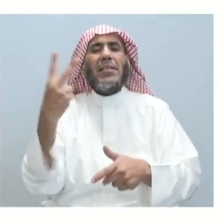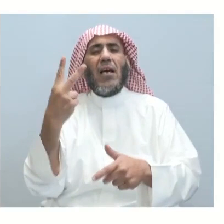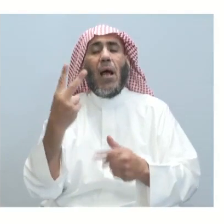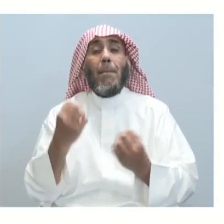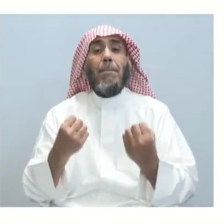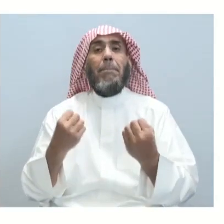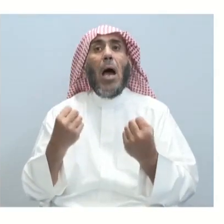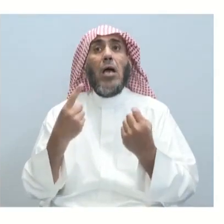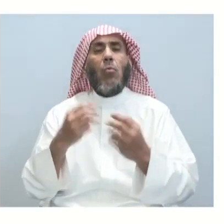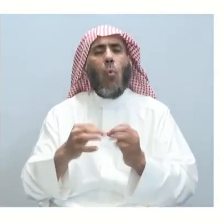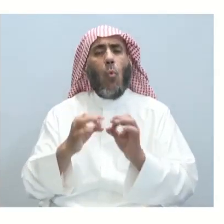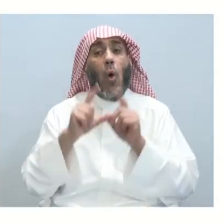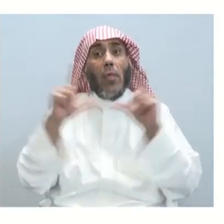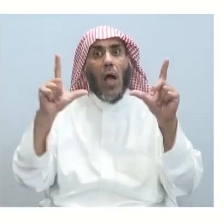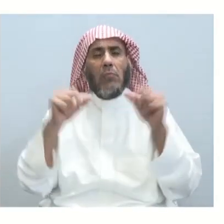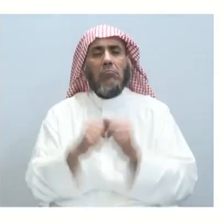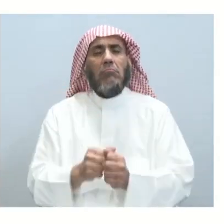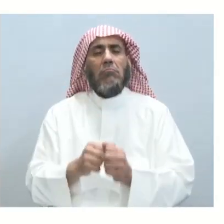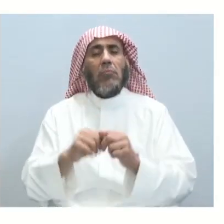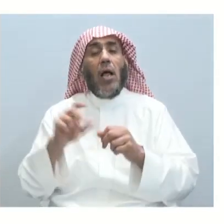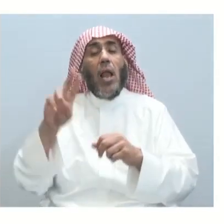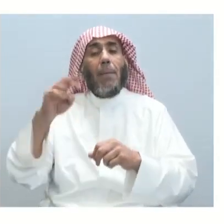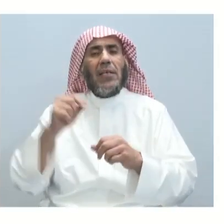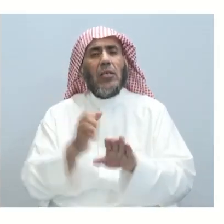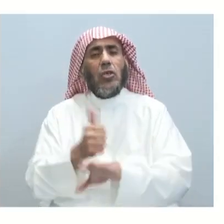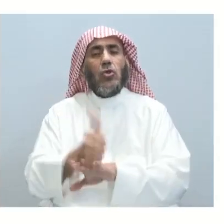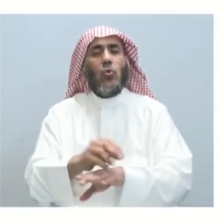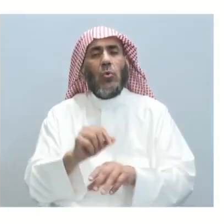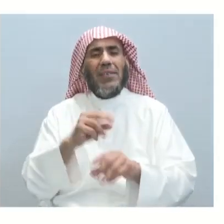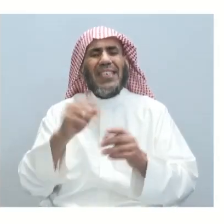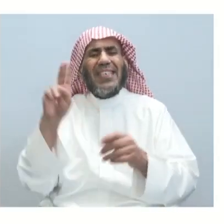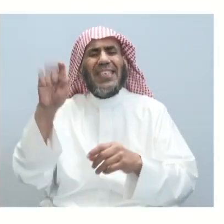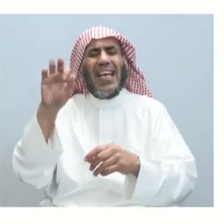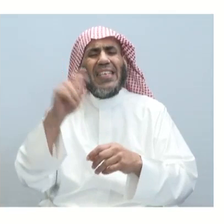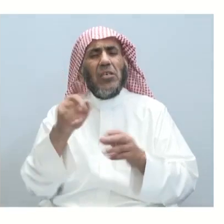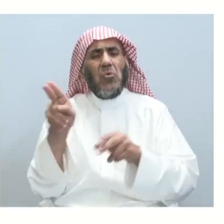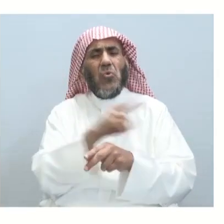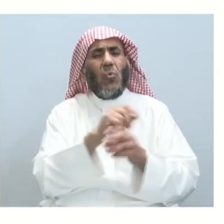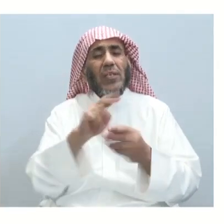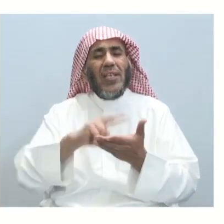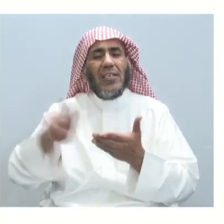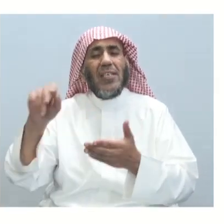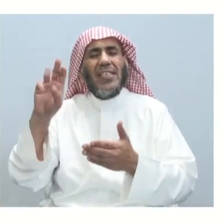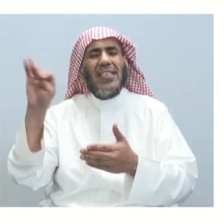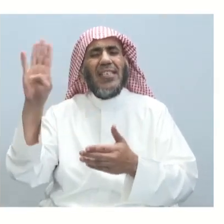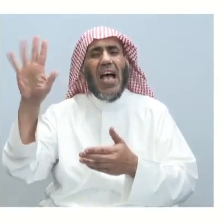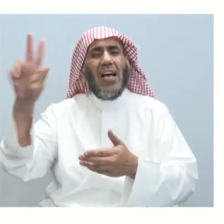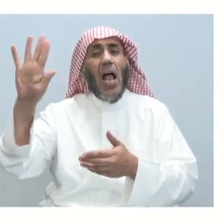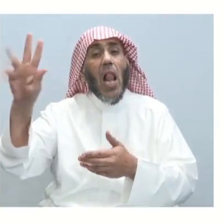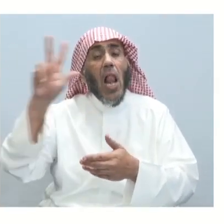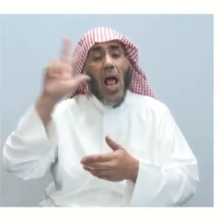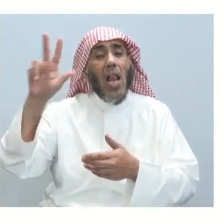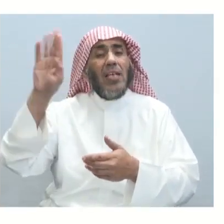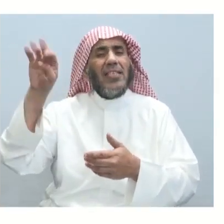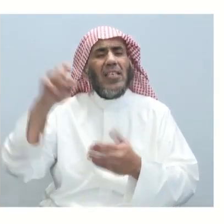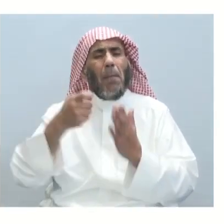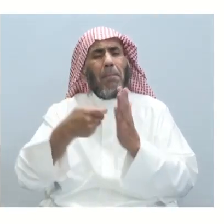مساران ابرز المساران المسارات اللي في النثر العباسي اسلوب السجع واسلوب الترسل طبعا اسلوب السجع حيث